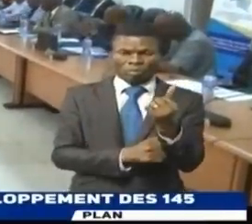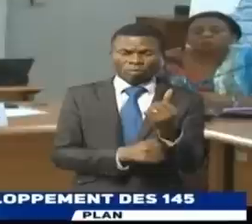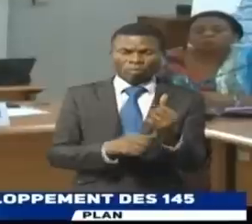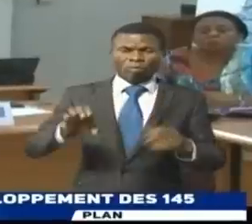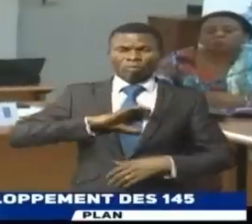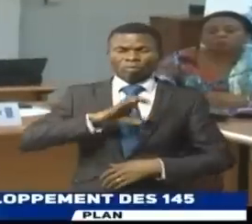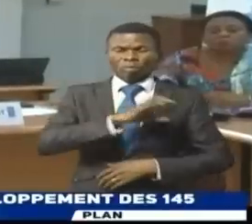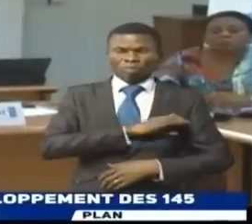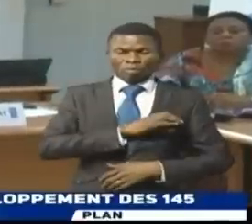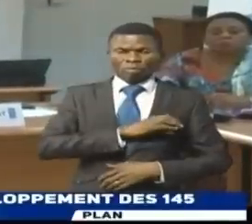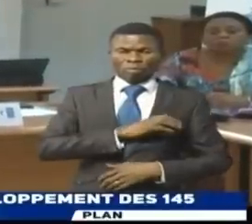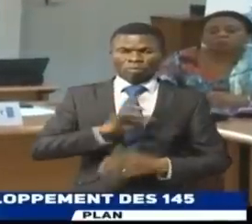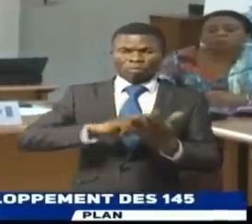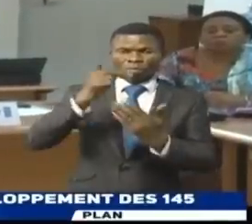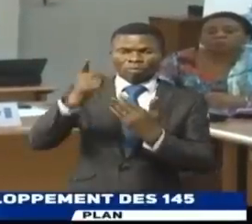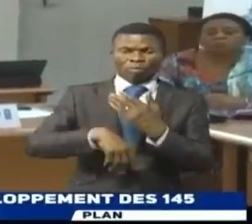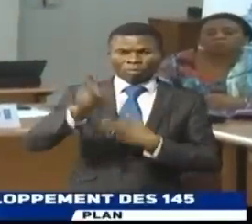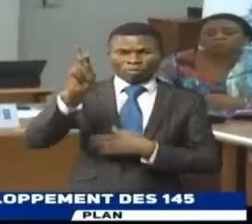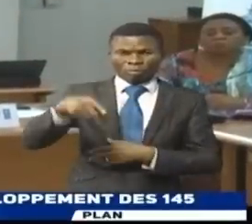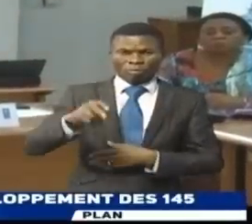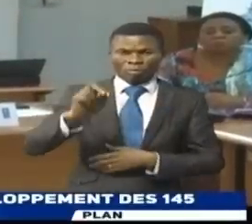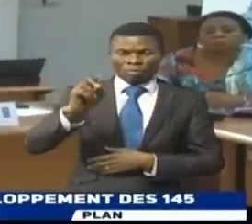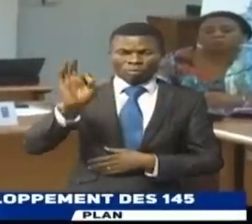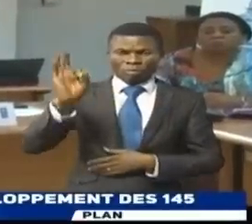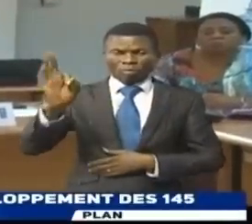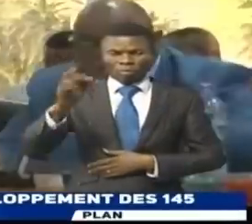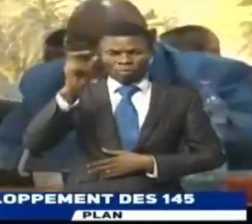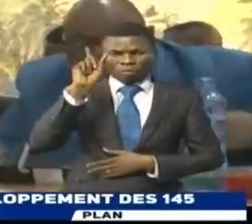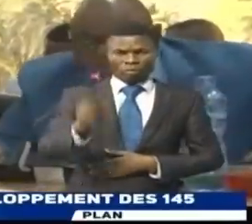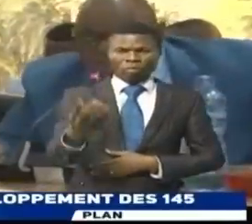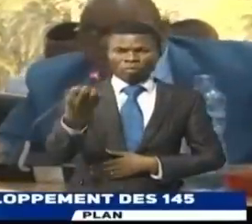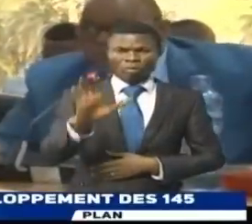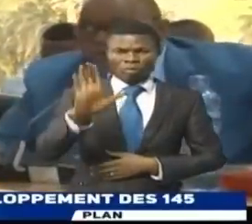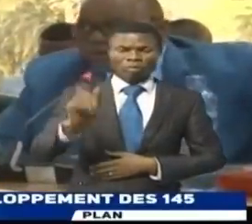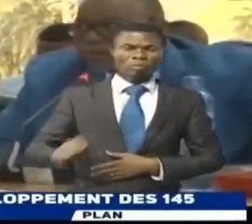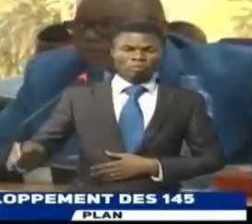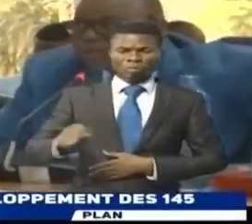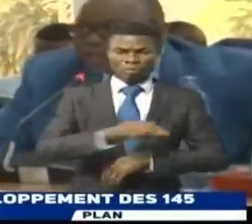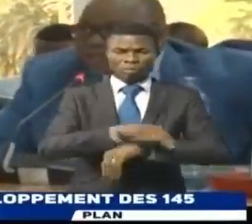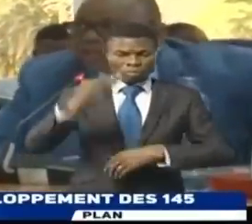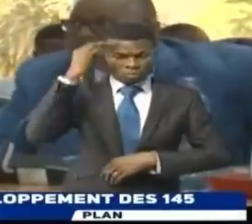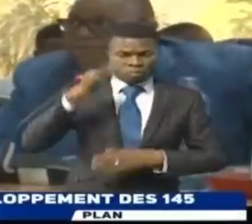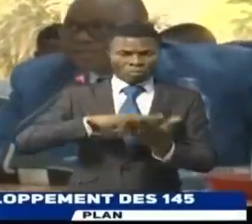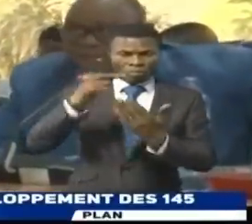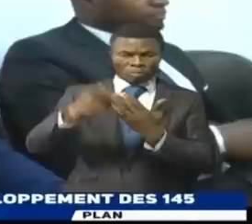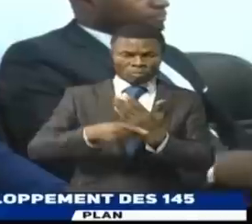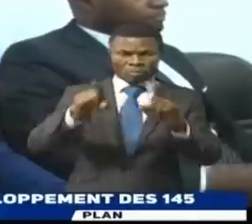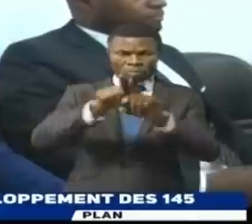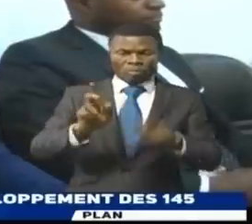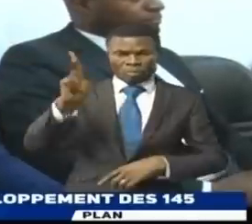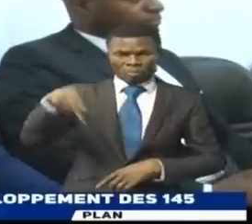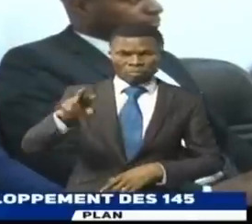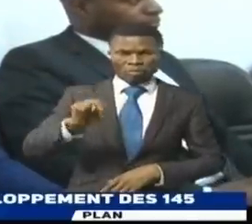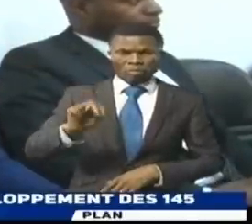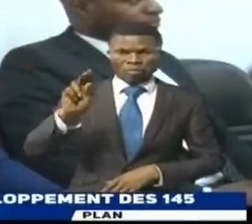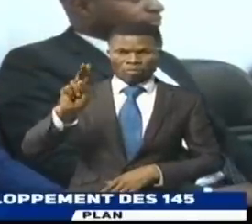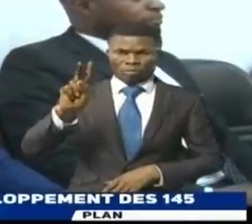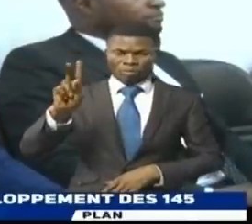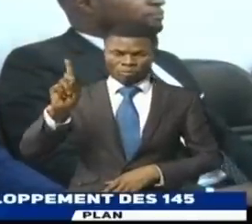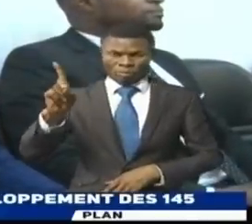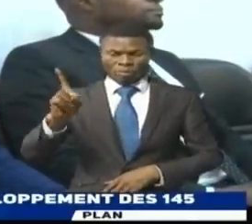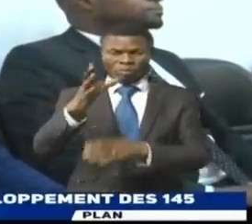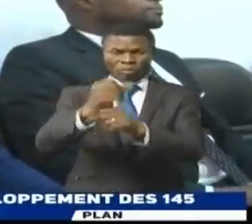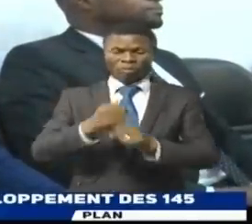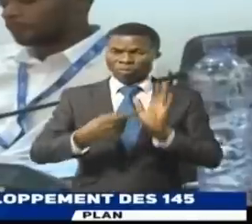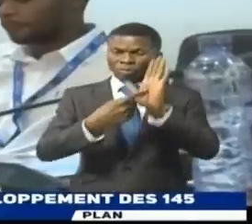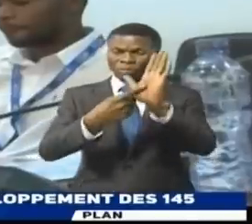comités de pilotage du programme PEDEL des 145 territoires, le ministère du Plan et le PNUD, de recevoir la présentation et